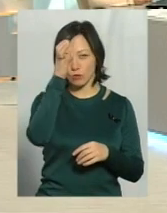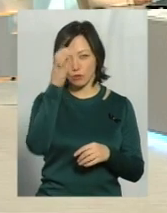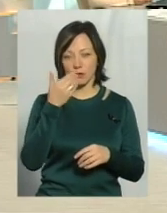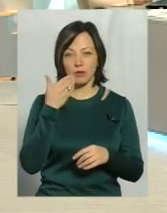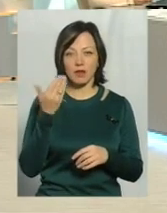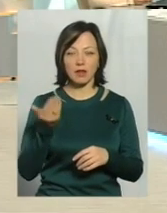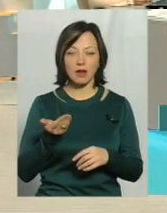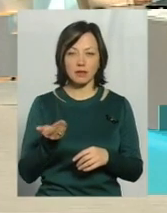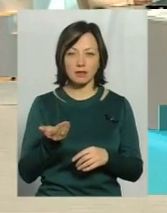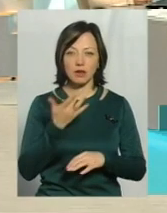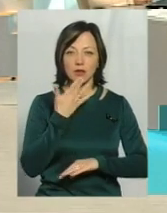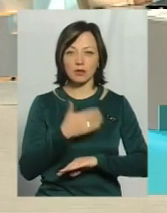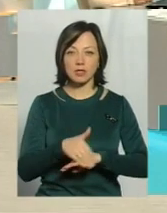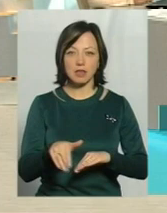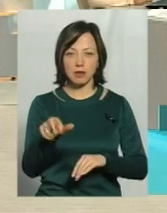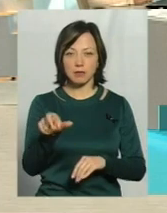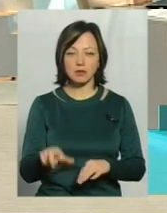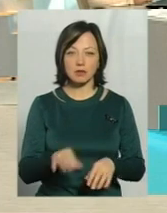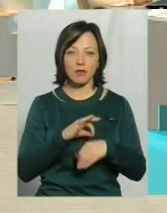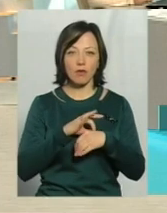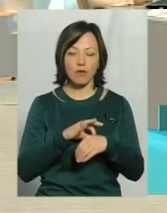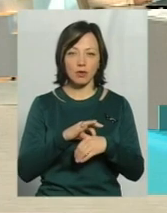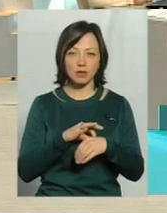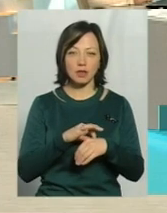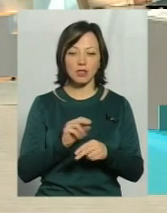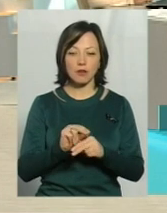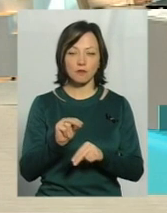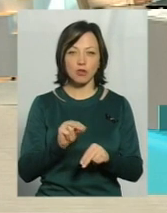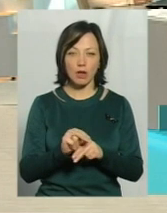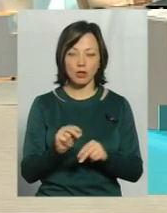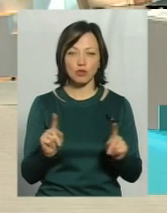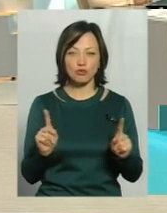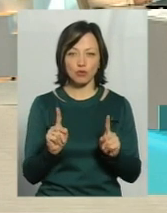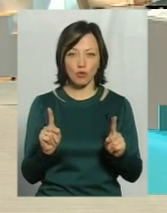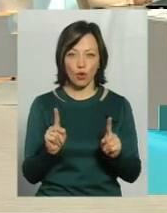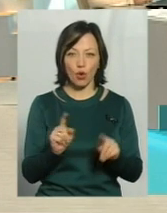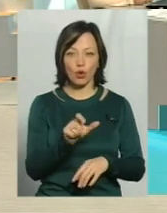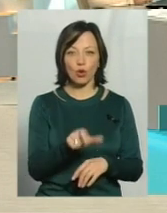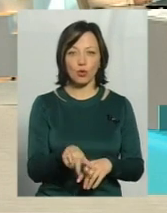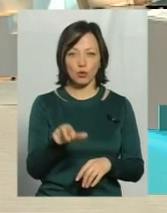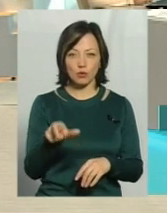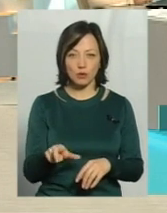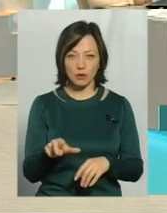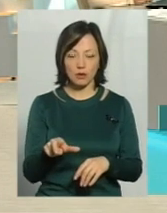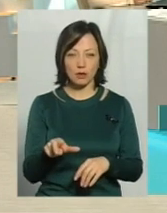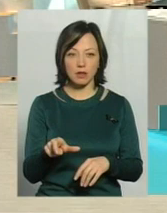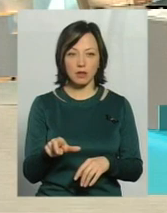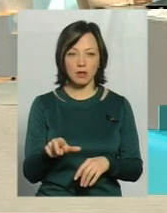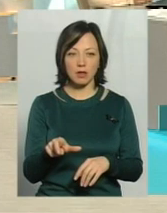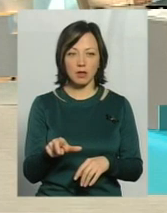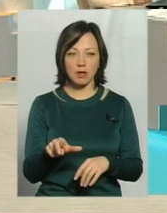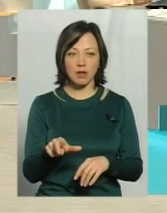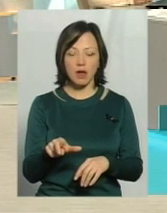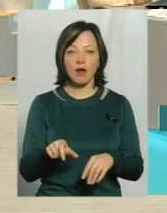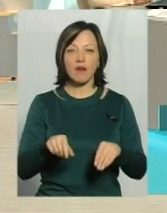таку іноземці, які проводили навчання, що люди навертаються до вирішення